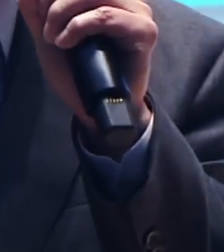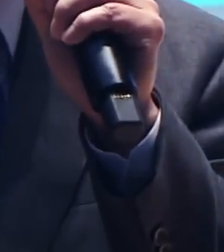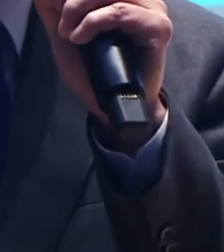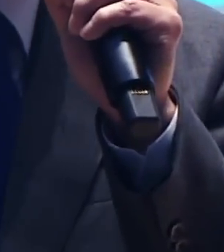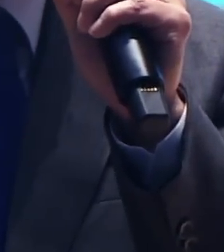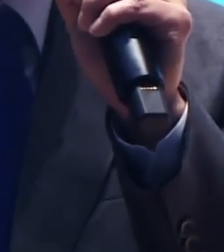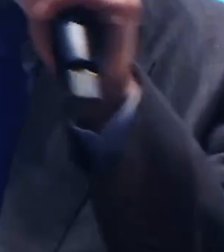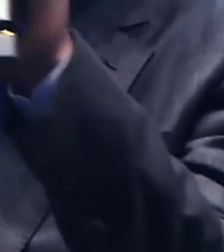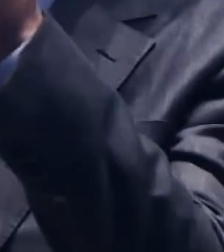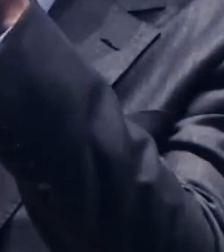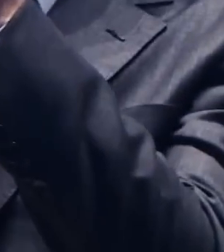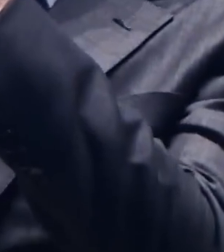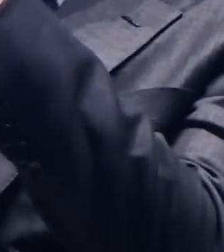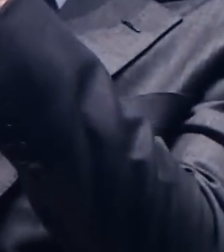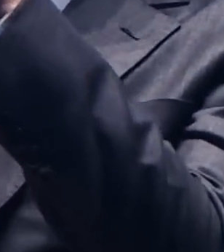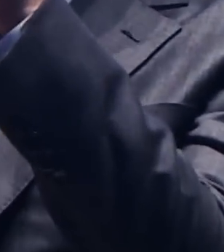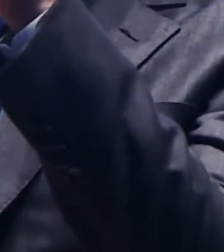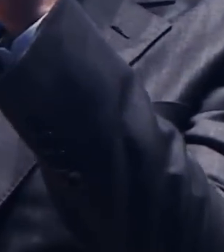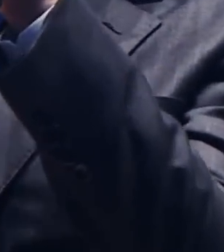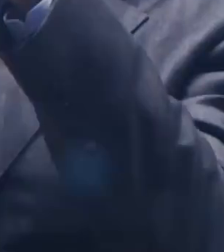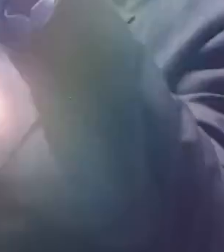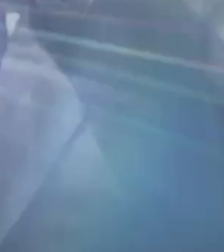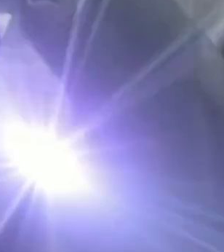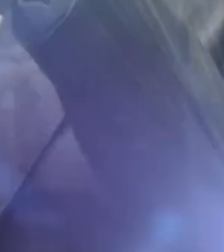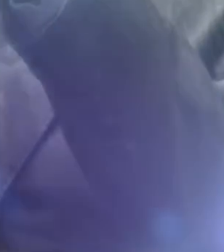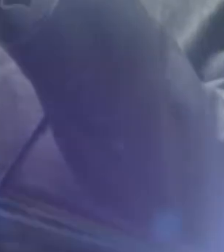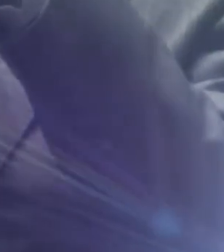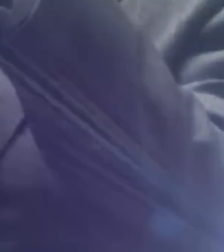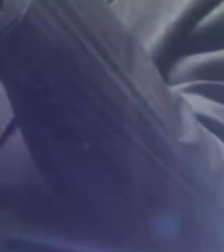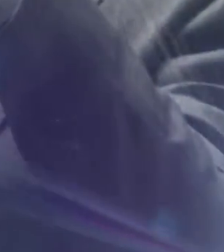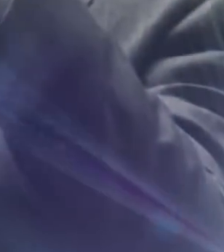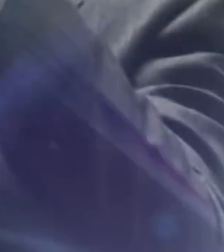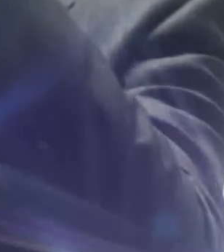이득입니다 여러분 이거 바꿔 되지